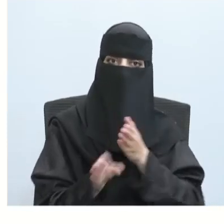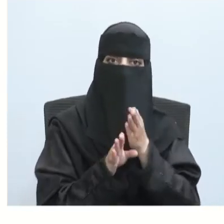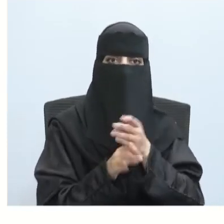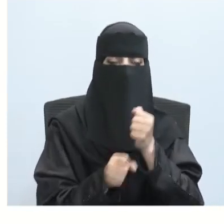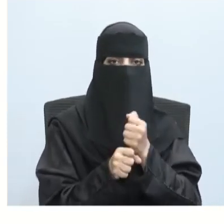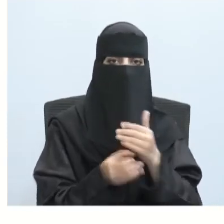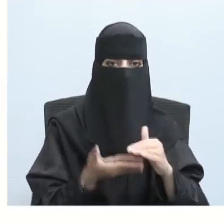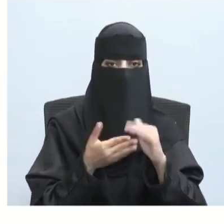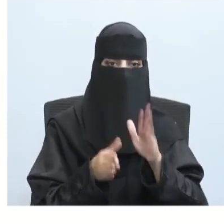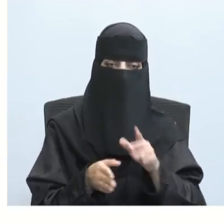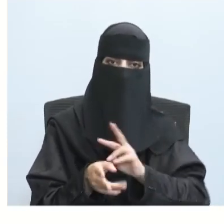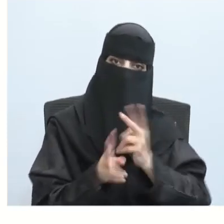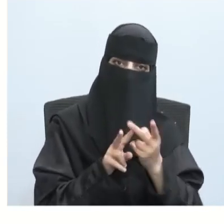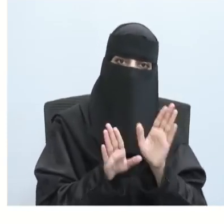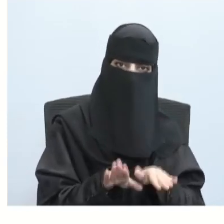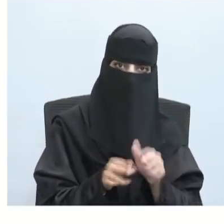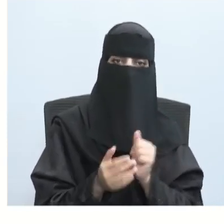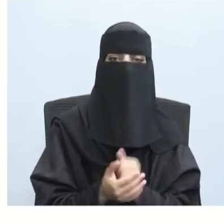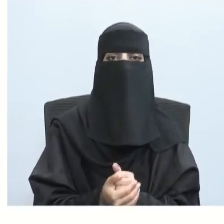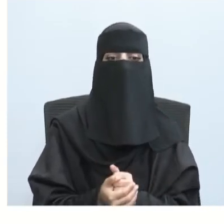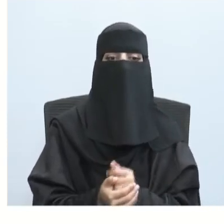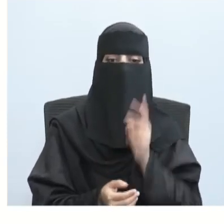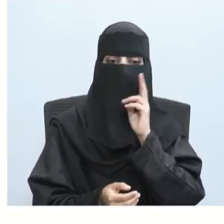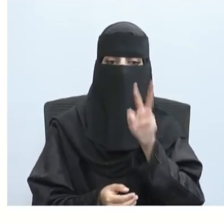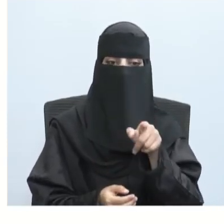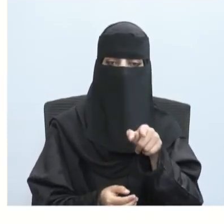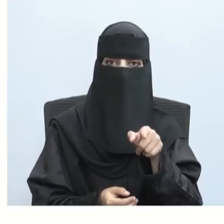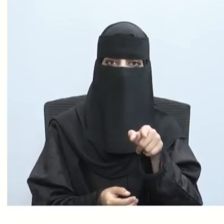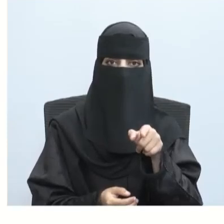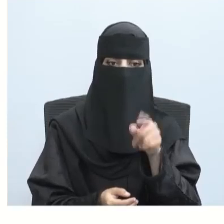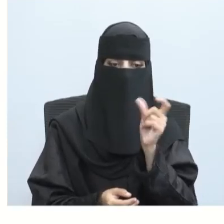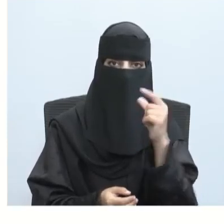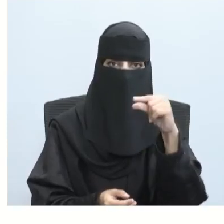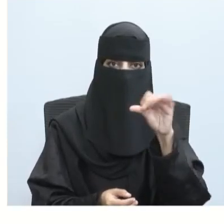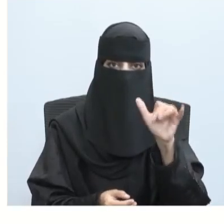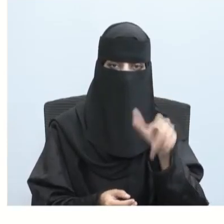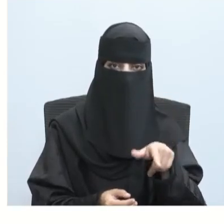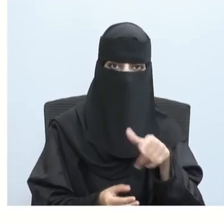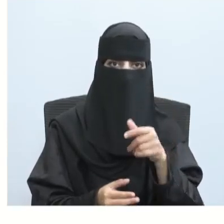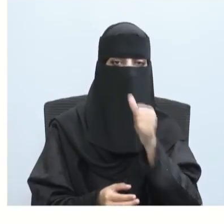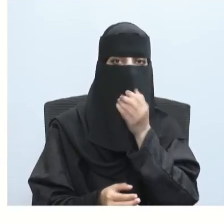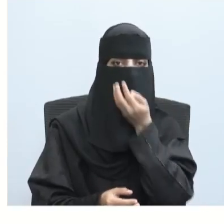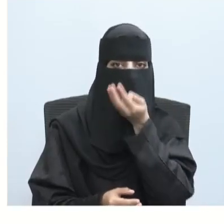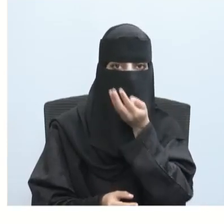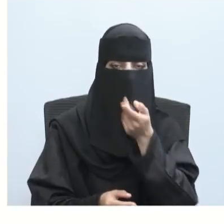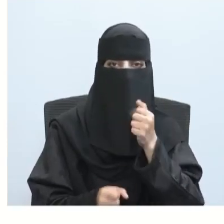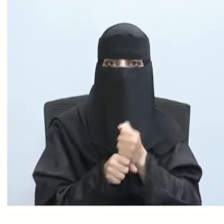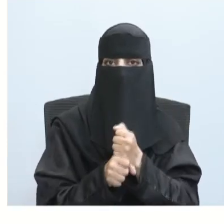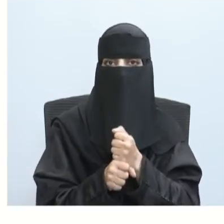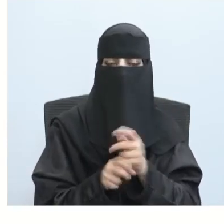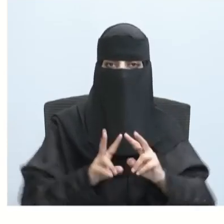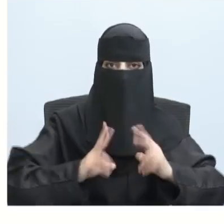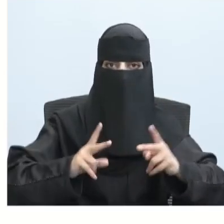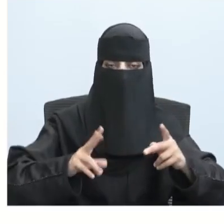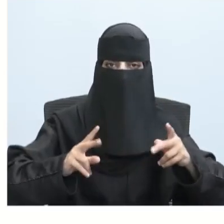الصوره عزيزي الطالب وعزيزتي الطالبه ان الندى يعتبر قطرات ماء ناتجه عن